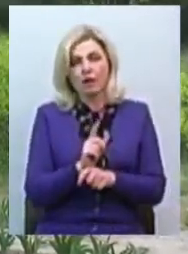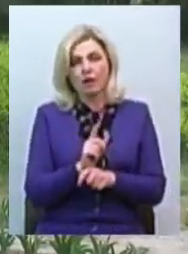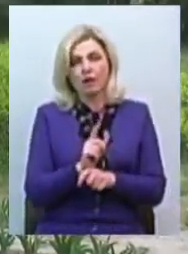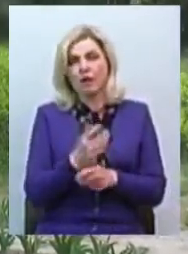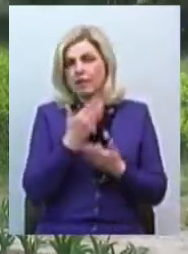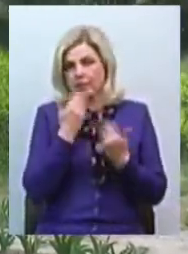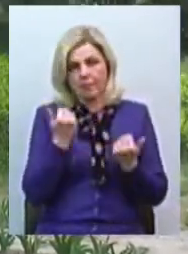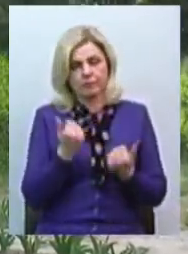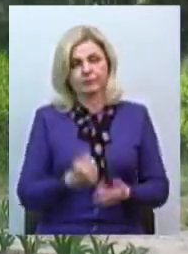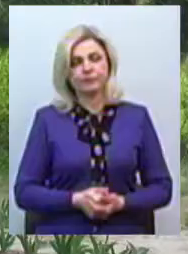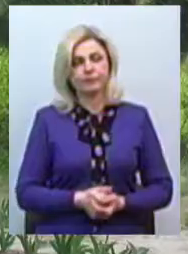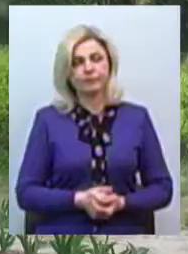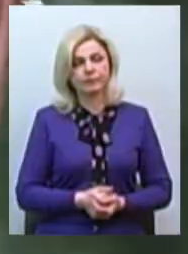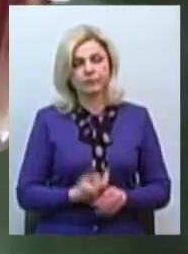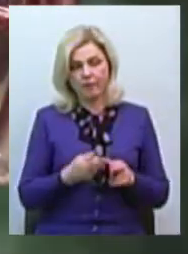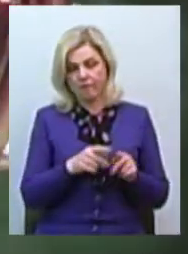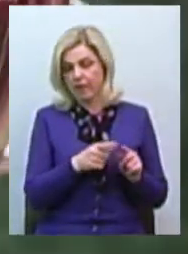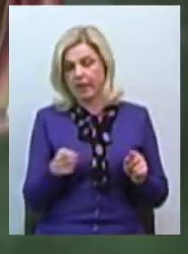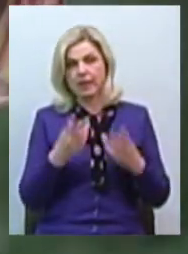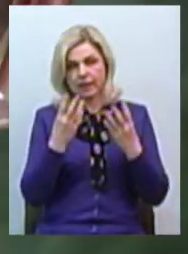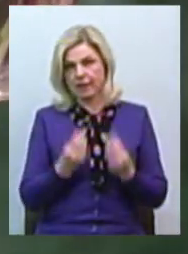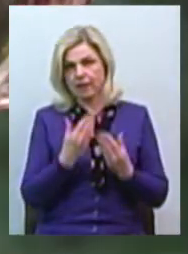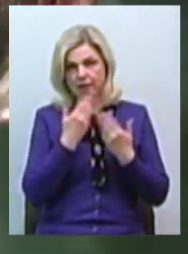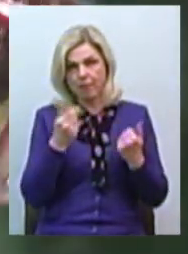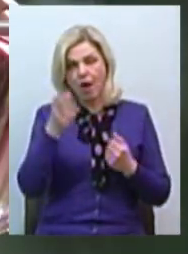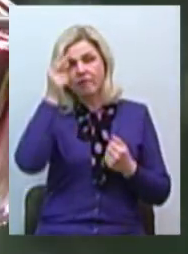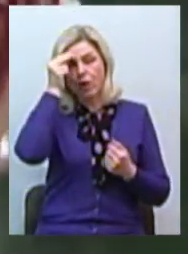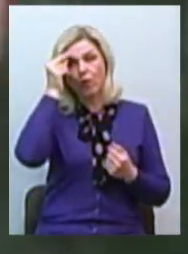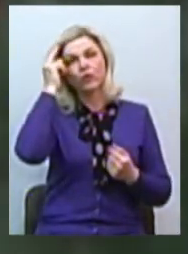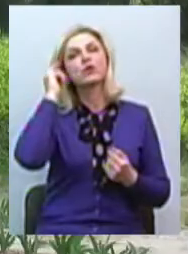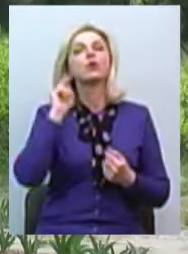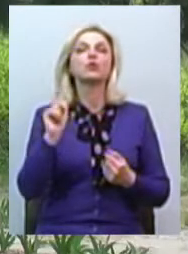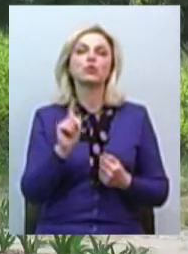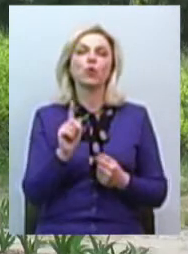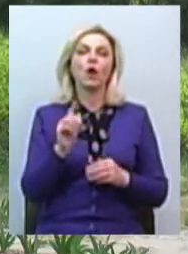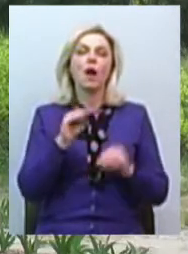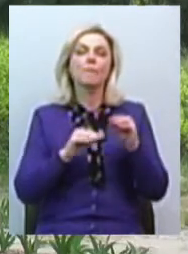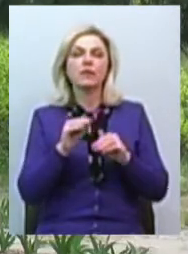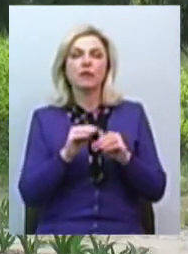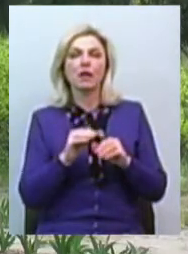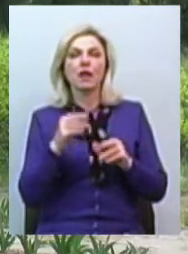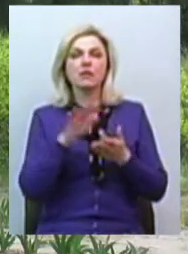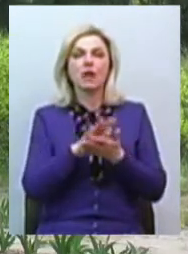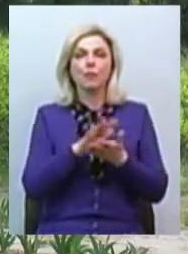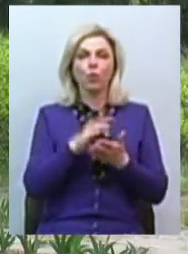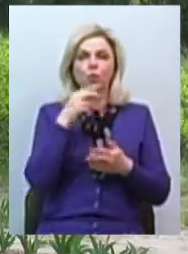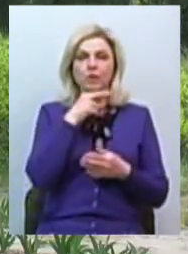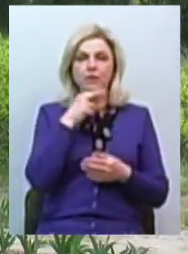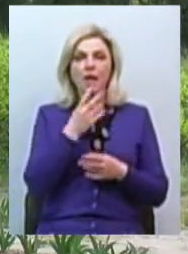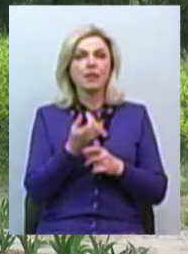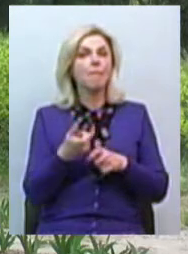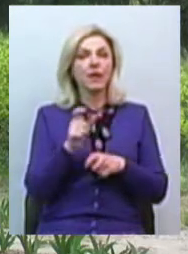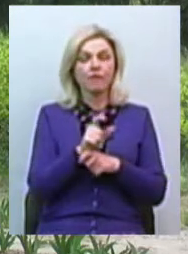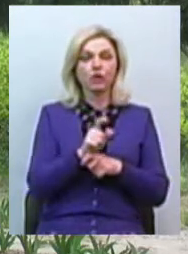не спостерігалося в ці дні. Враховуючи, що вміст домішок забруднення не перевищив